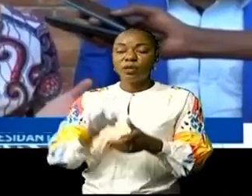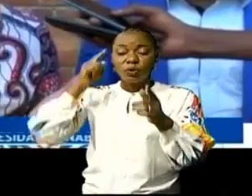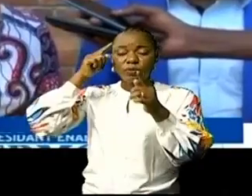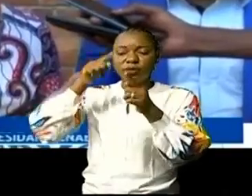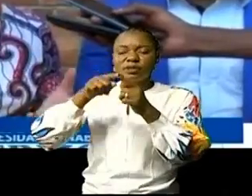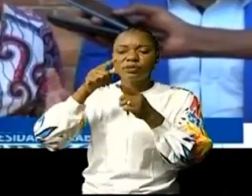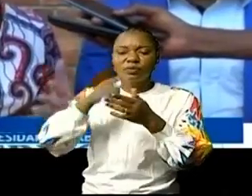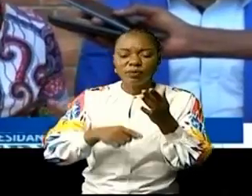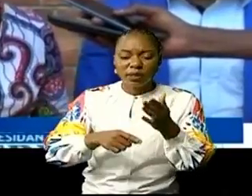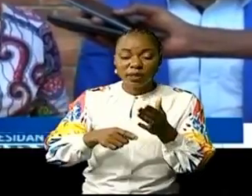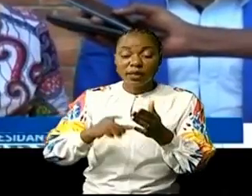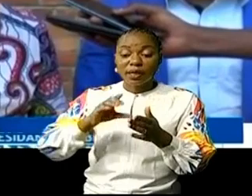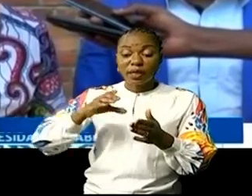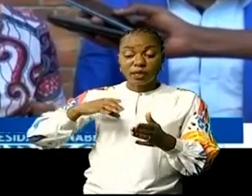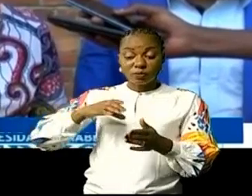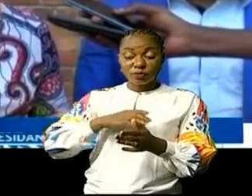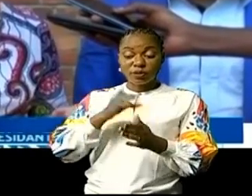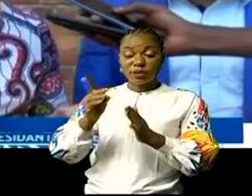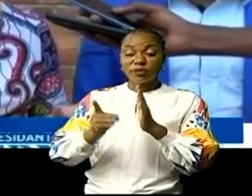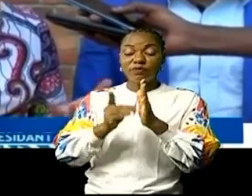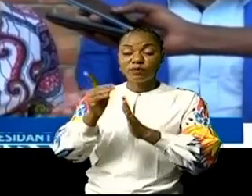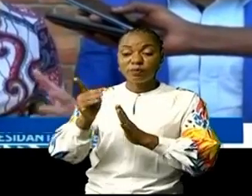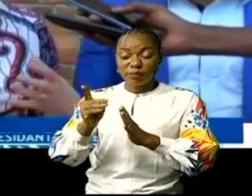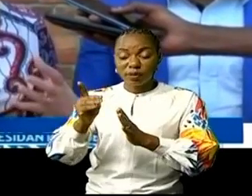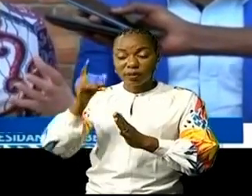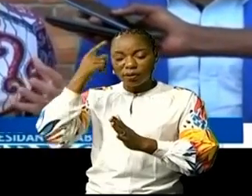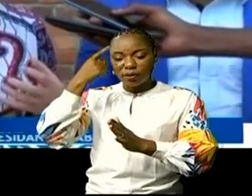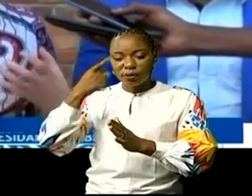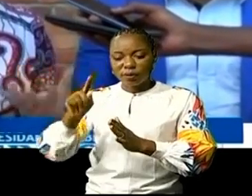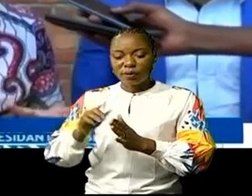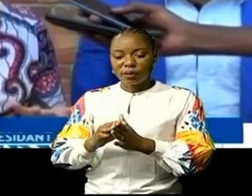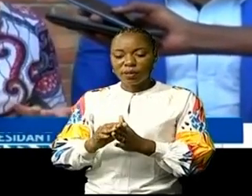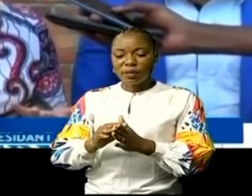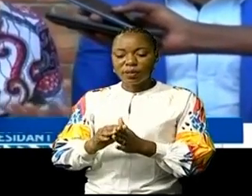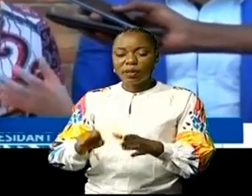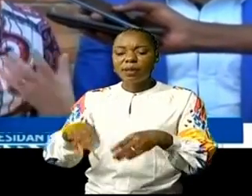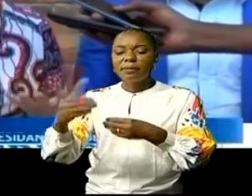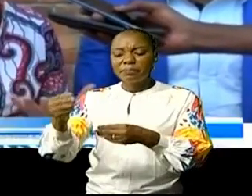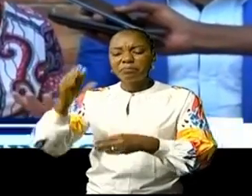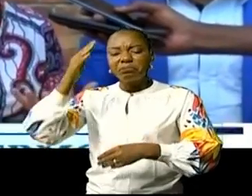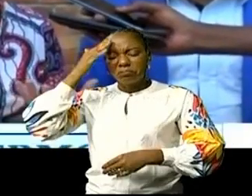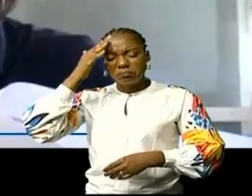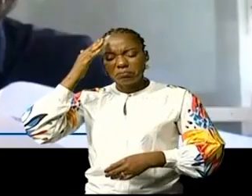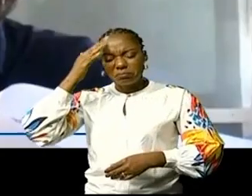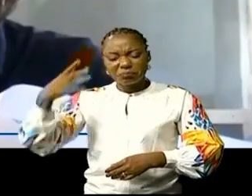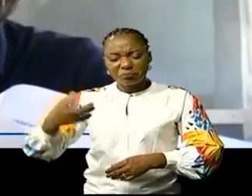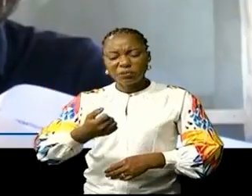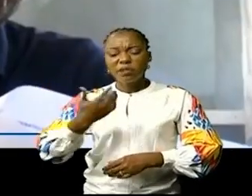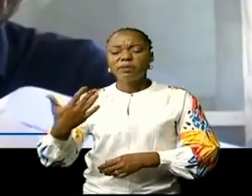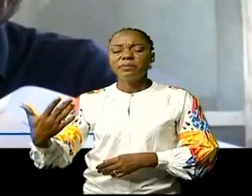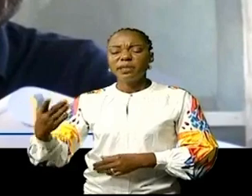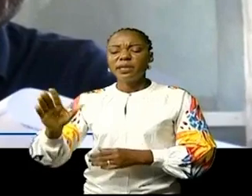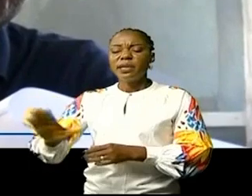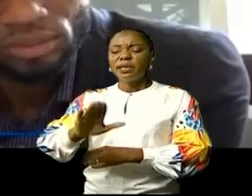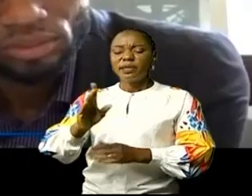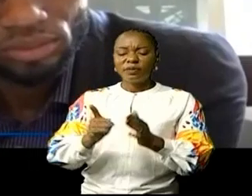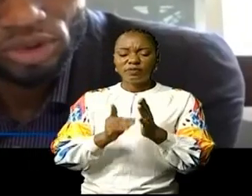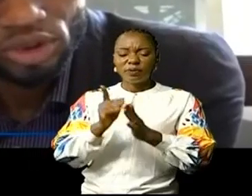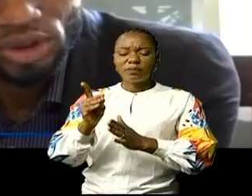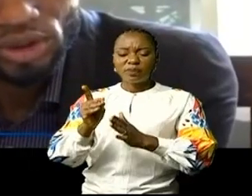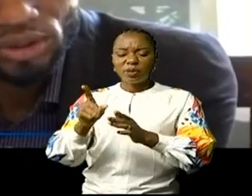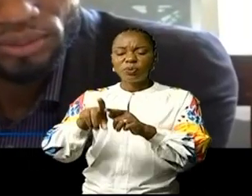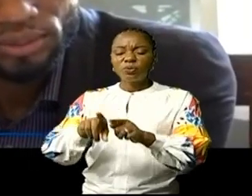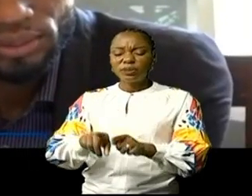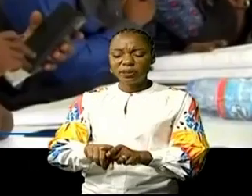c'est que les comités de développement qui représentent la communauté puissent prendre en main leur développement, la protection de